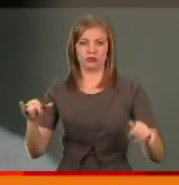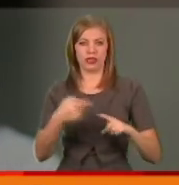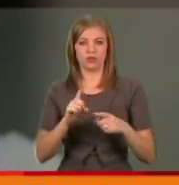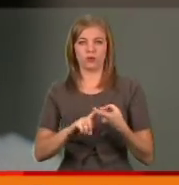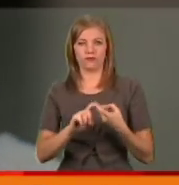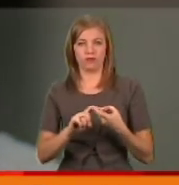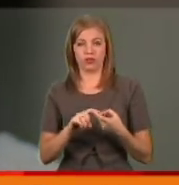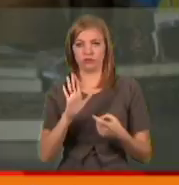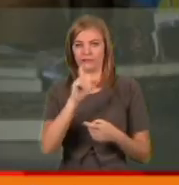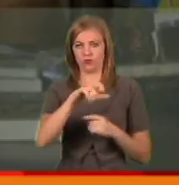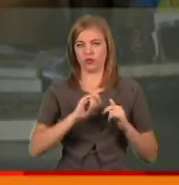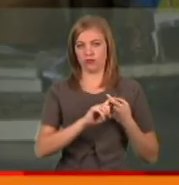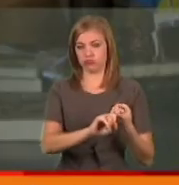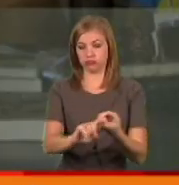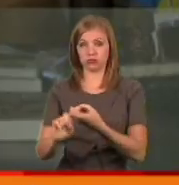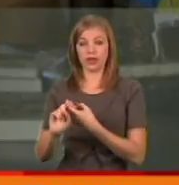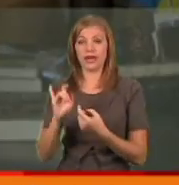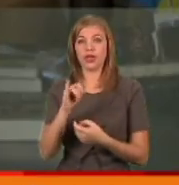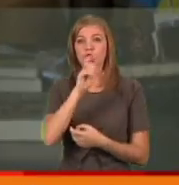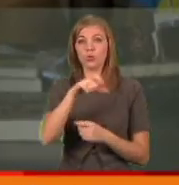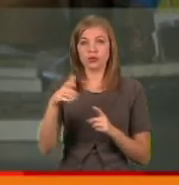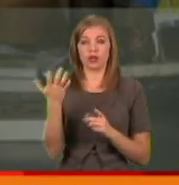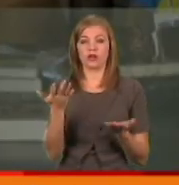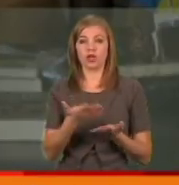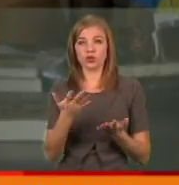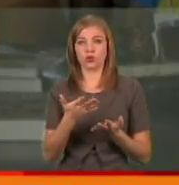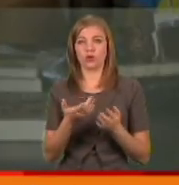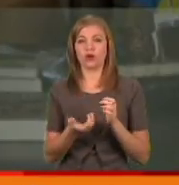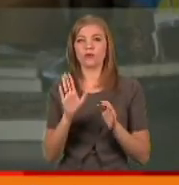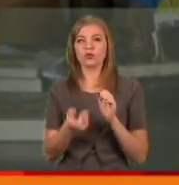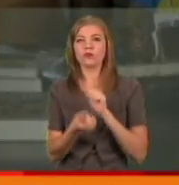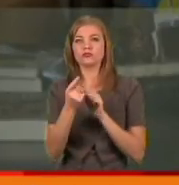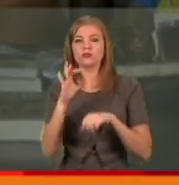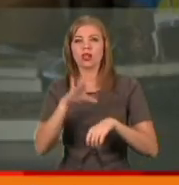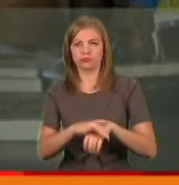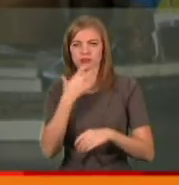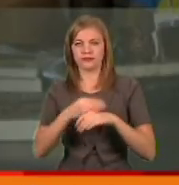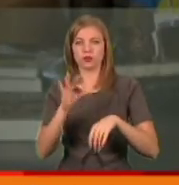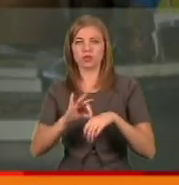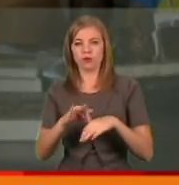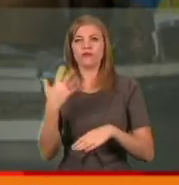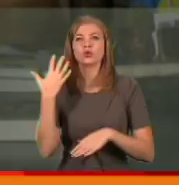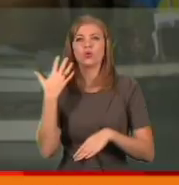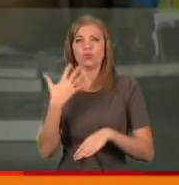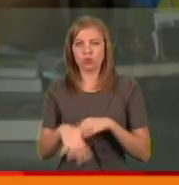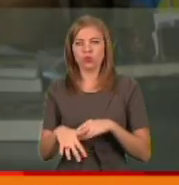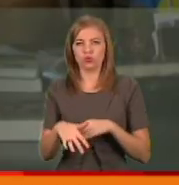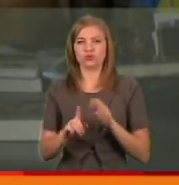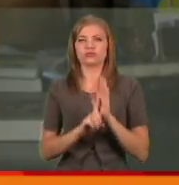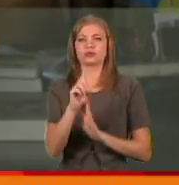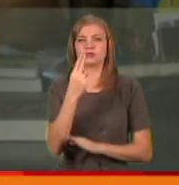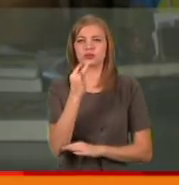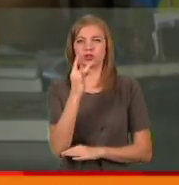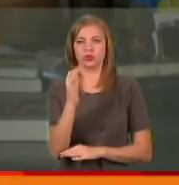вірус в популяції людей. Кількість людей, які виявляють своє заболівання вже на стадії